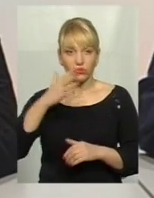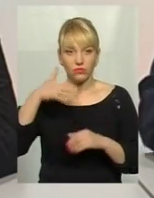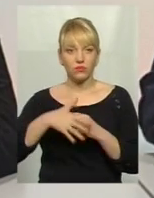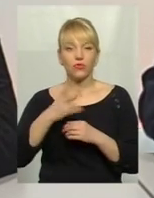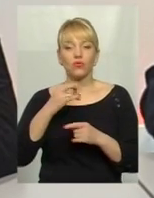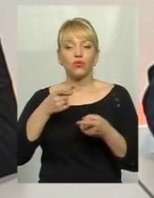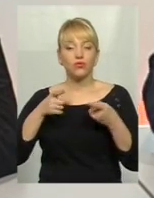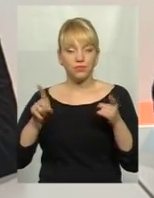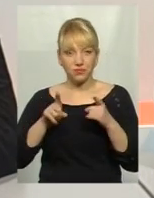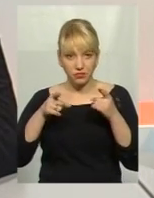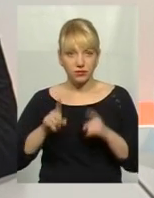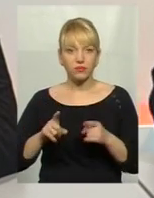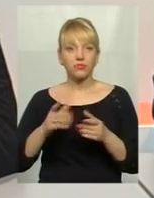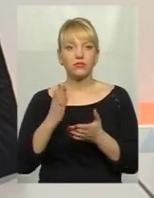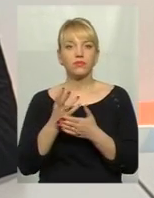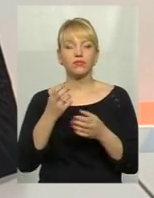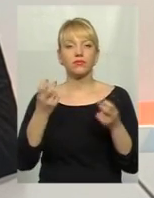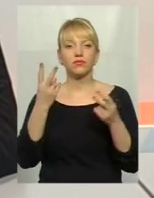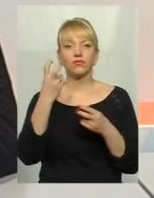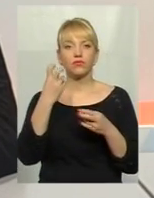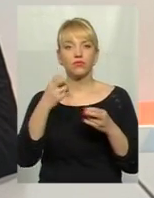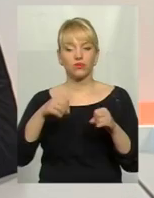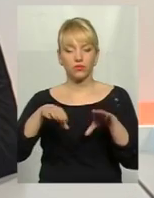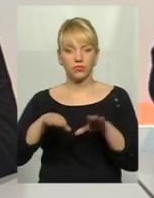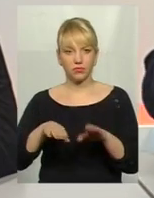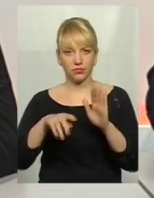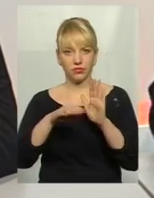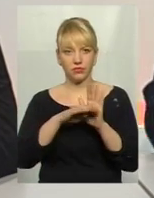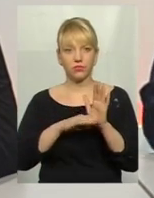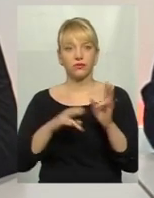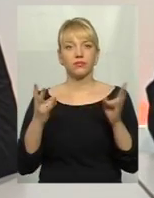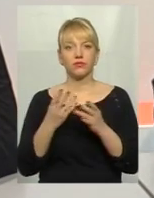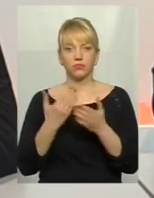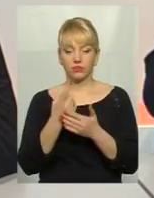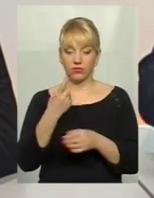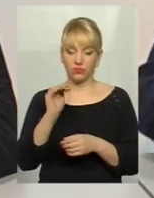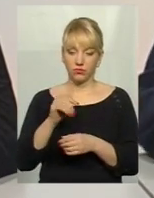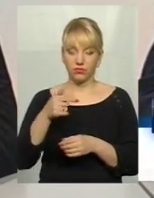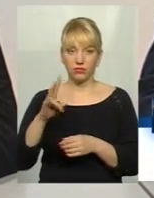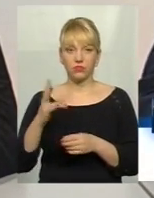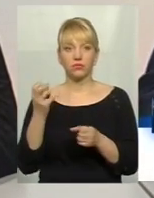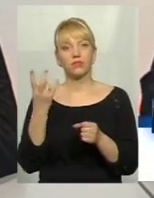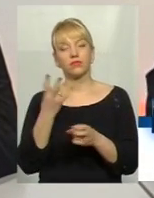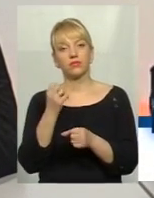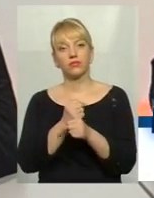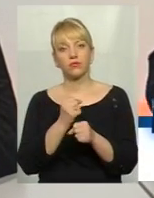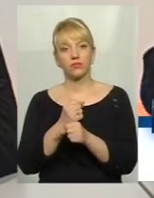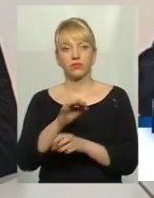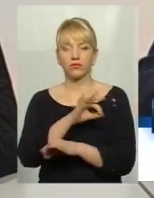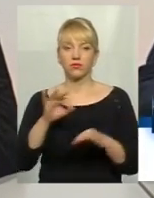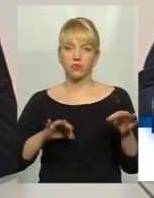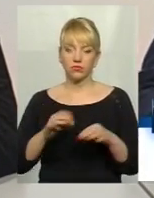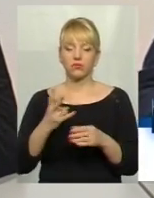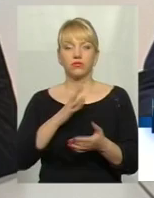пропустити, є 200-та постанова, і вона передбачає, що необхідно навіть на 1000 гривень розробити проект. Проект має